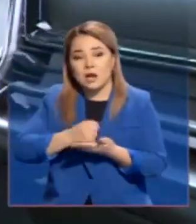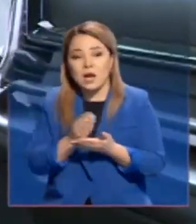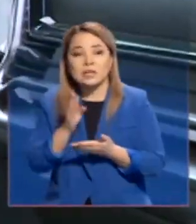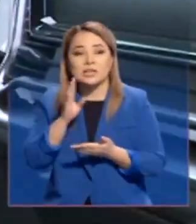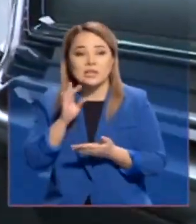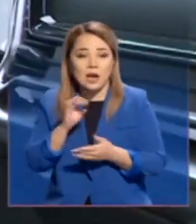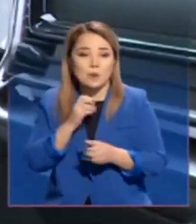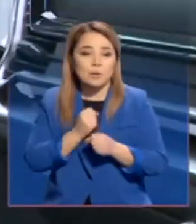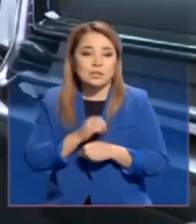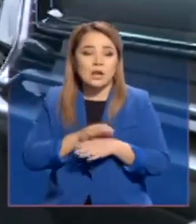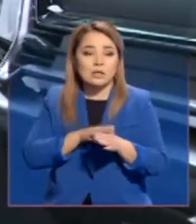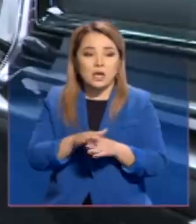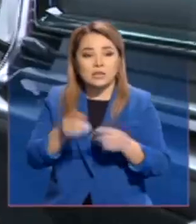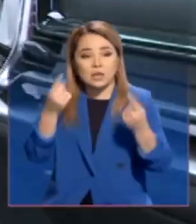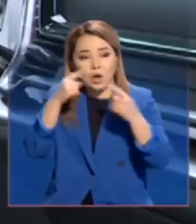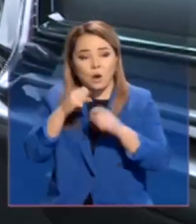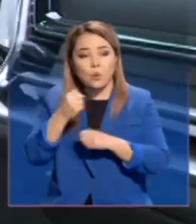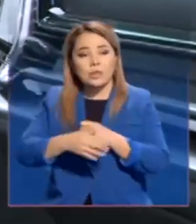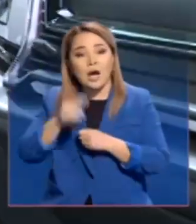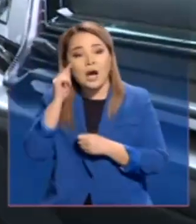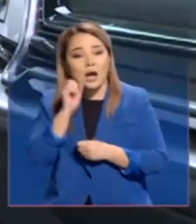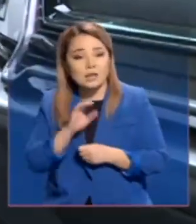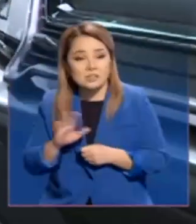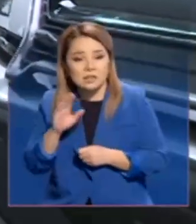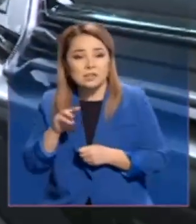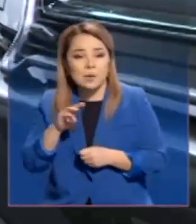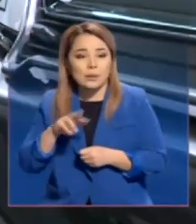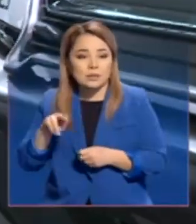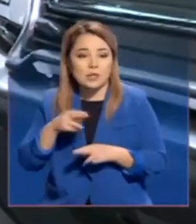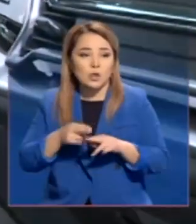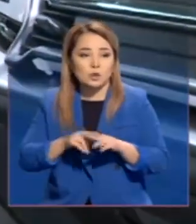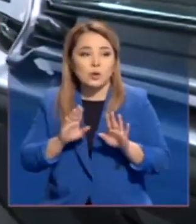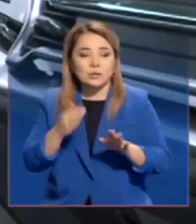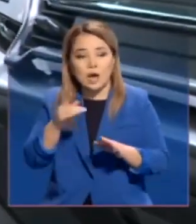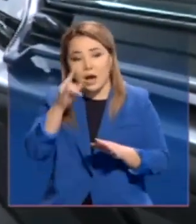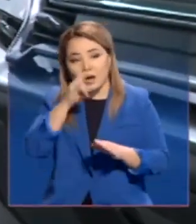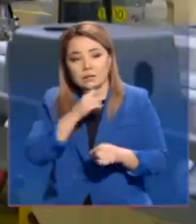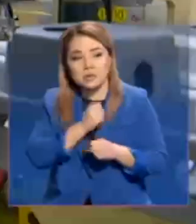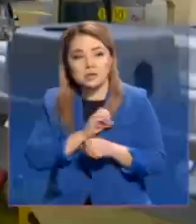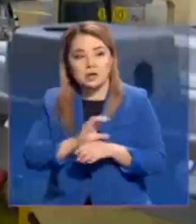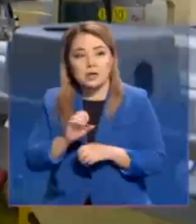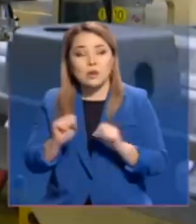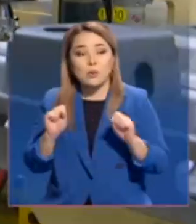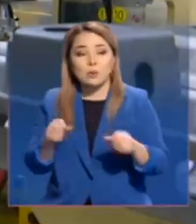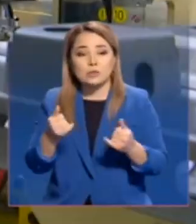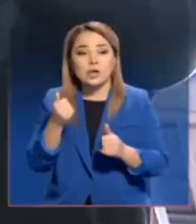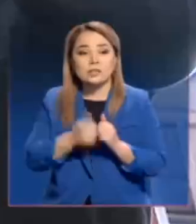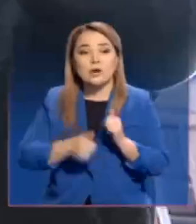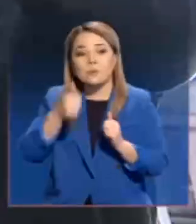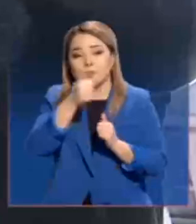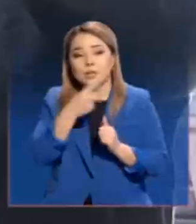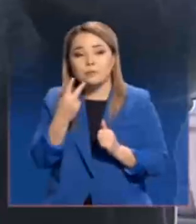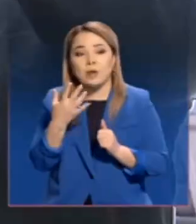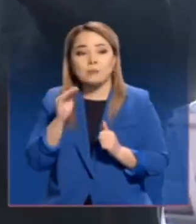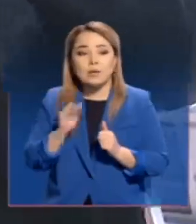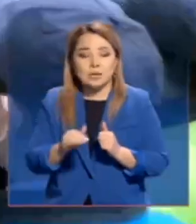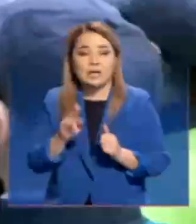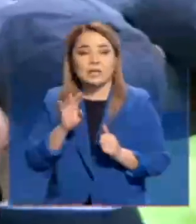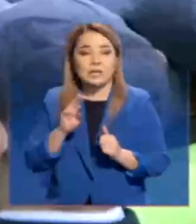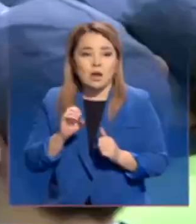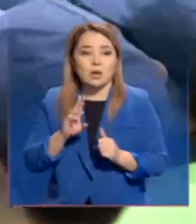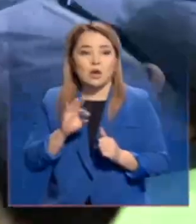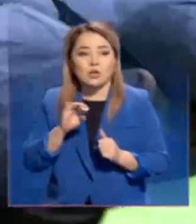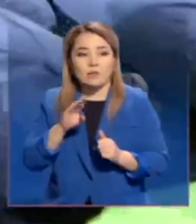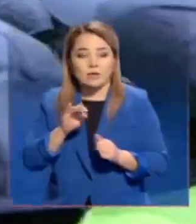мындай технологиясы Орталық Азияда және тымыды елдерінде тек Қазақстанда бар. Енді жыл сайын 25 мың Kia кроссоверін